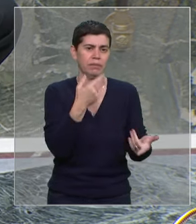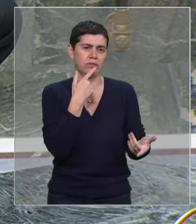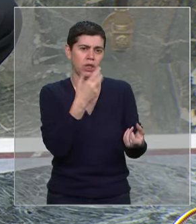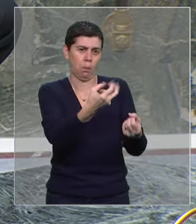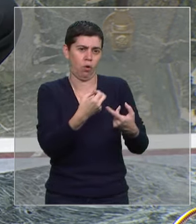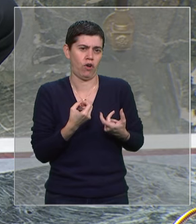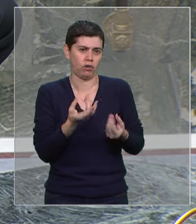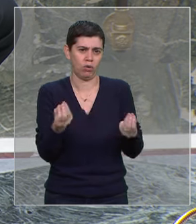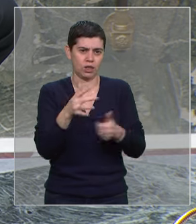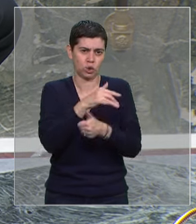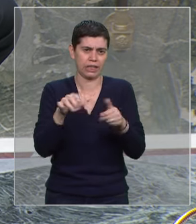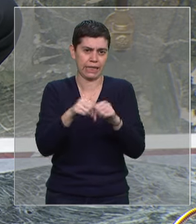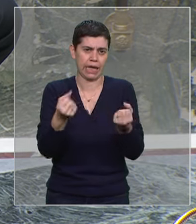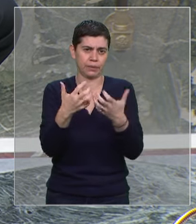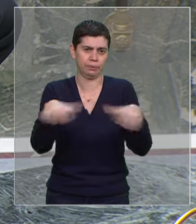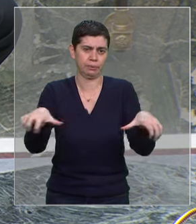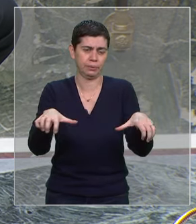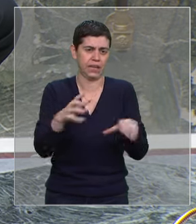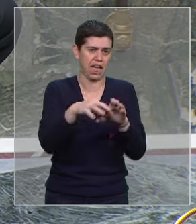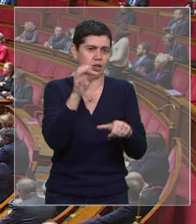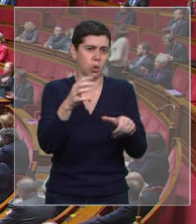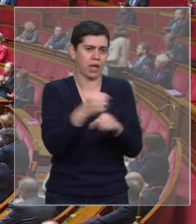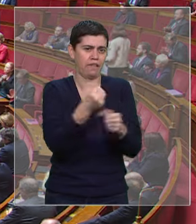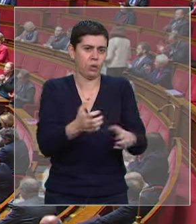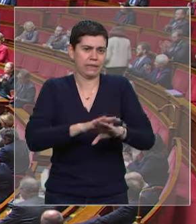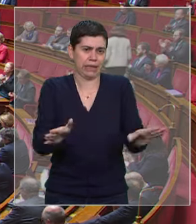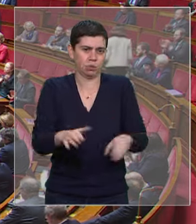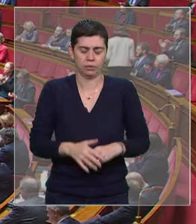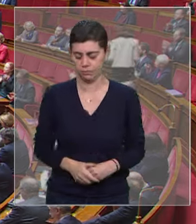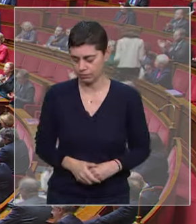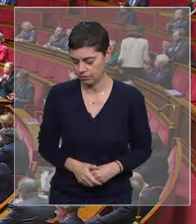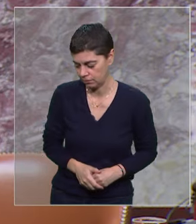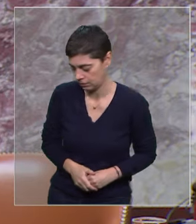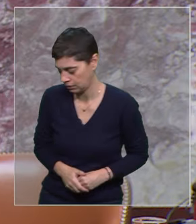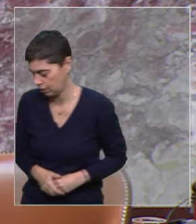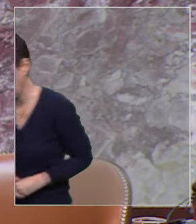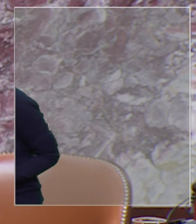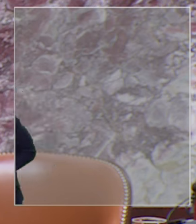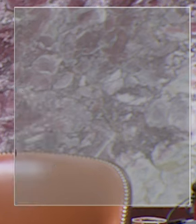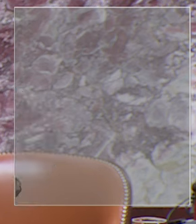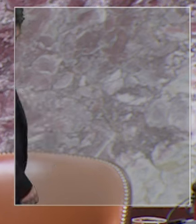à nous diviser et plutôt à gagner les élections qu'à faire gagner la France. Merci, monsieur le ministre.